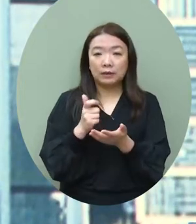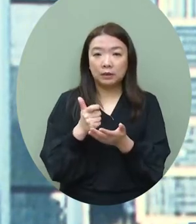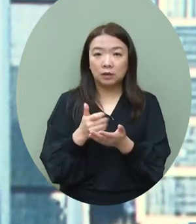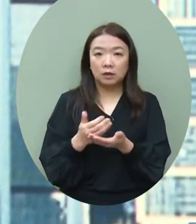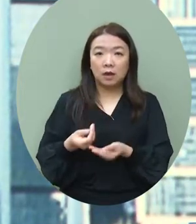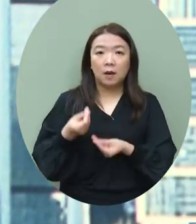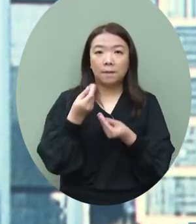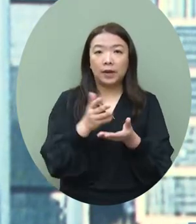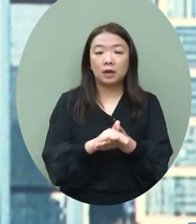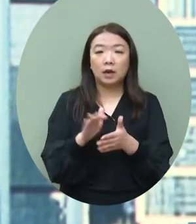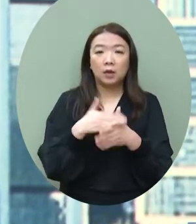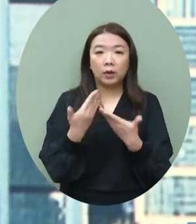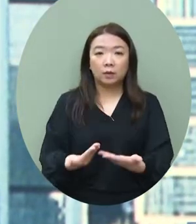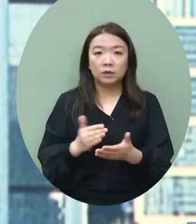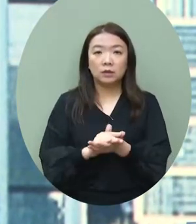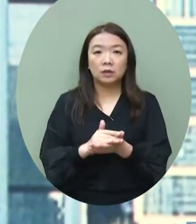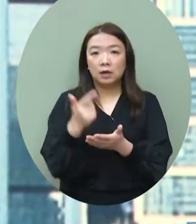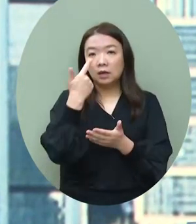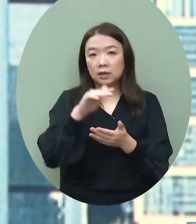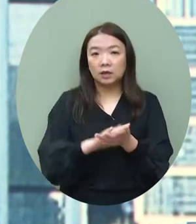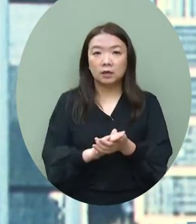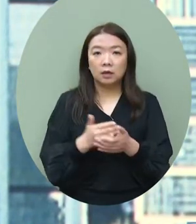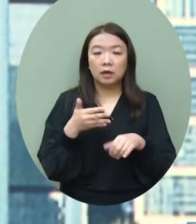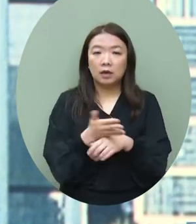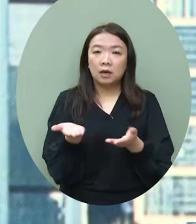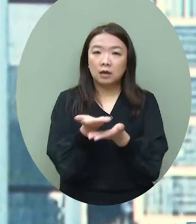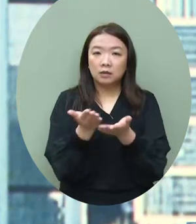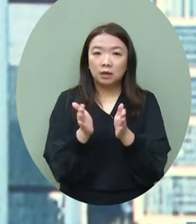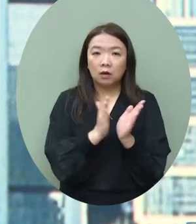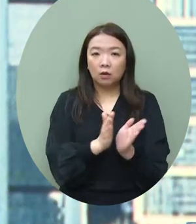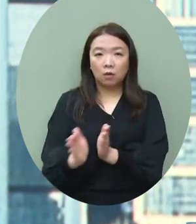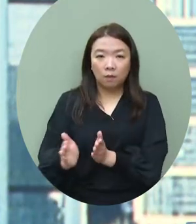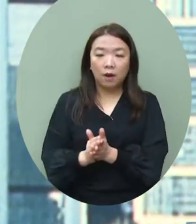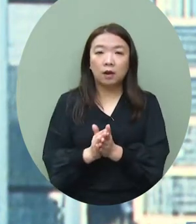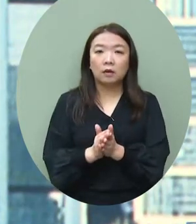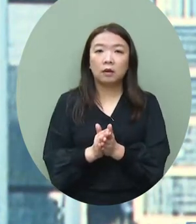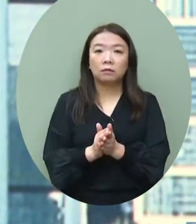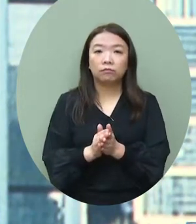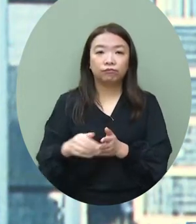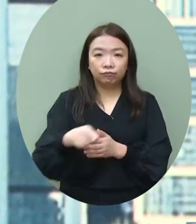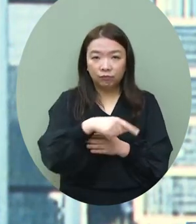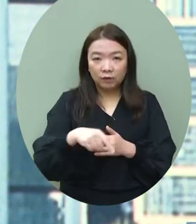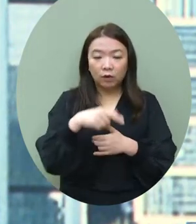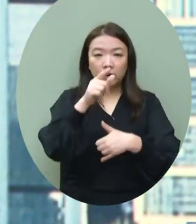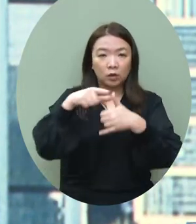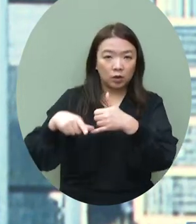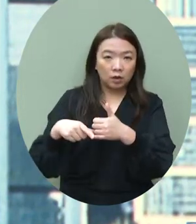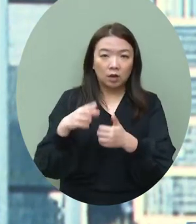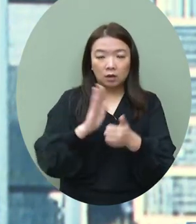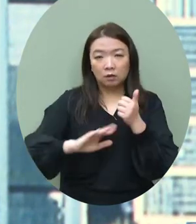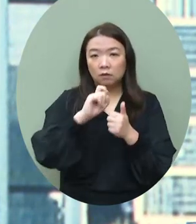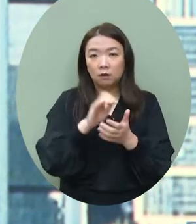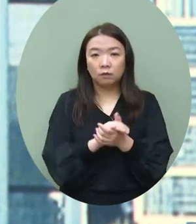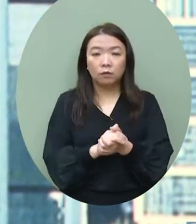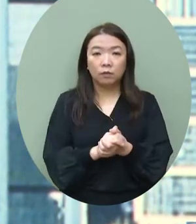俾受今次新一輪嘅社交距離措施影響嘅處所同埋個人。咁可以喺呢